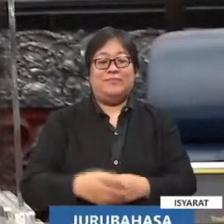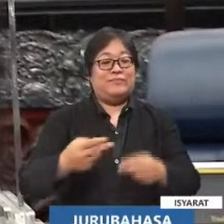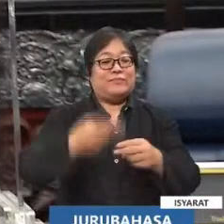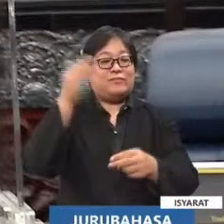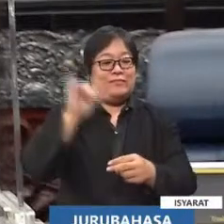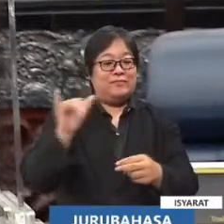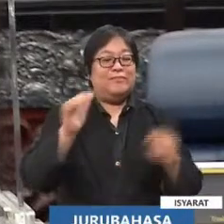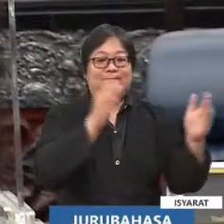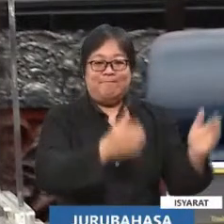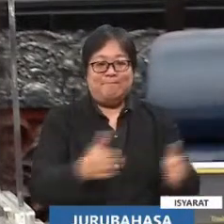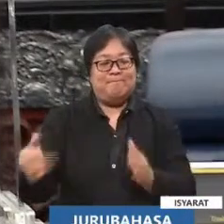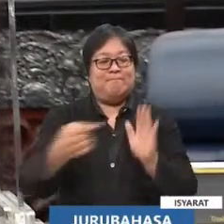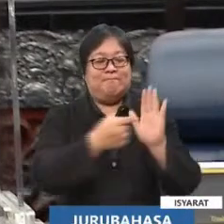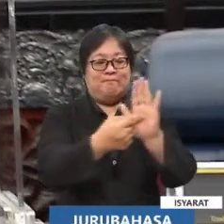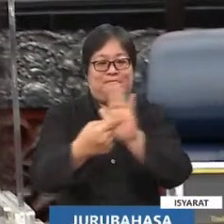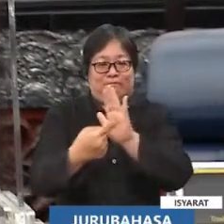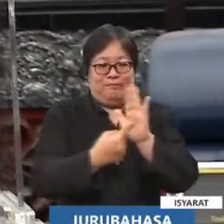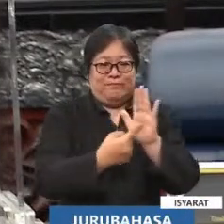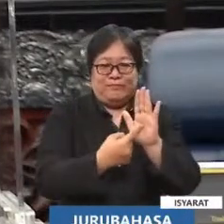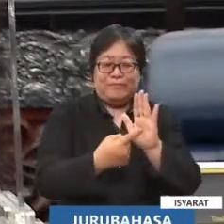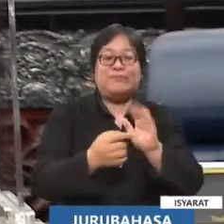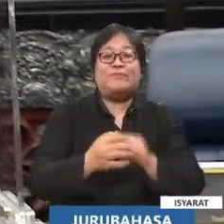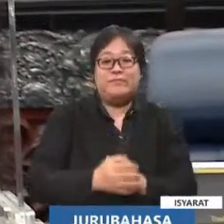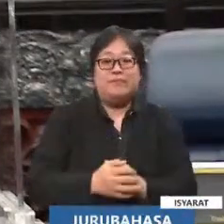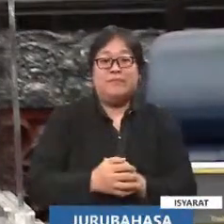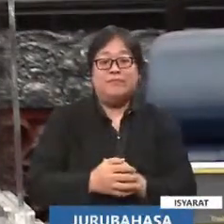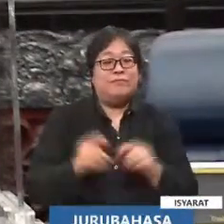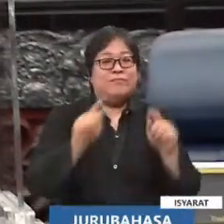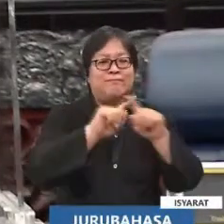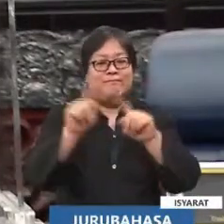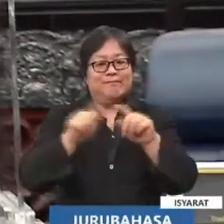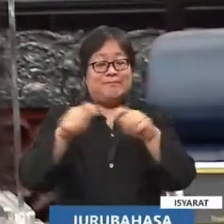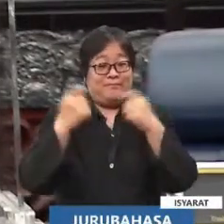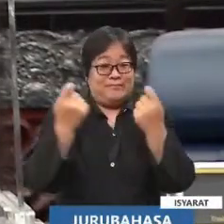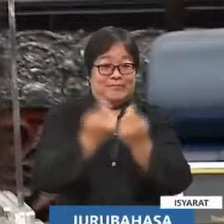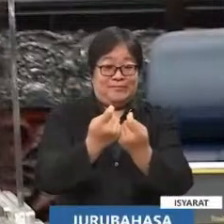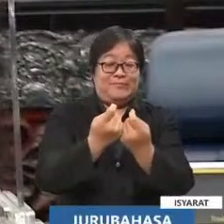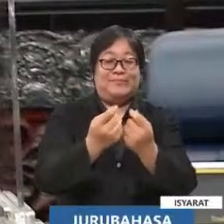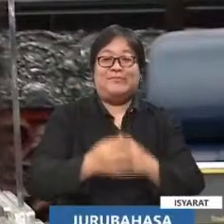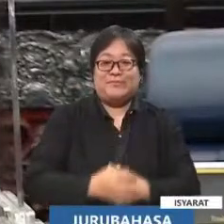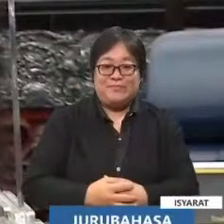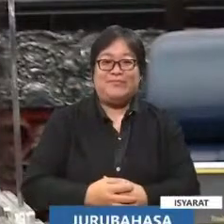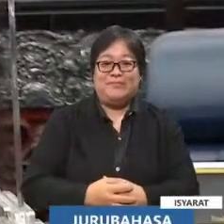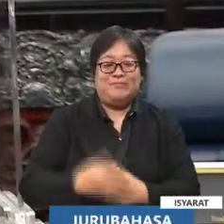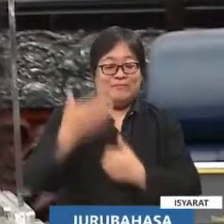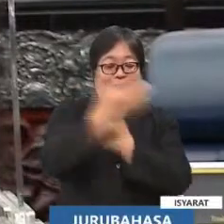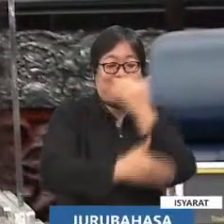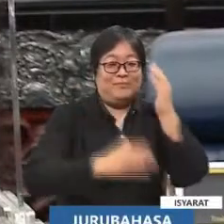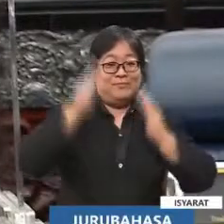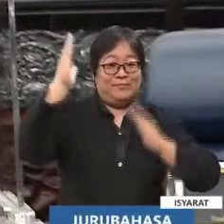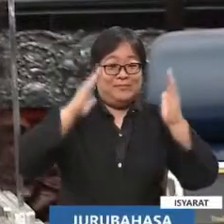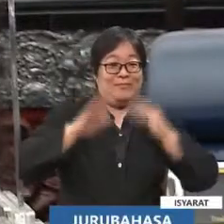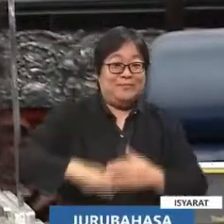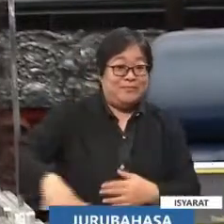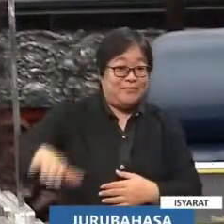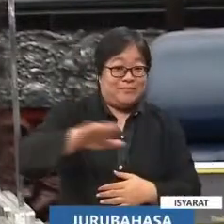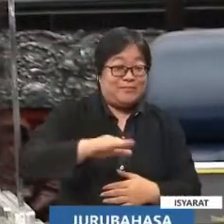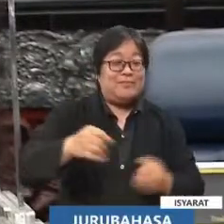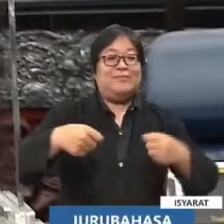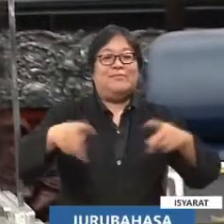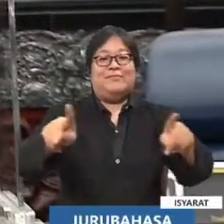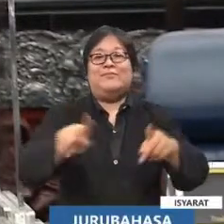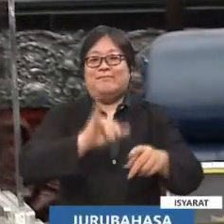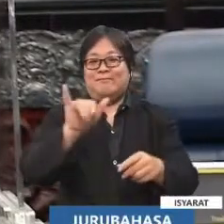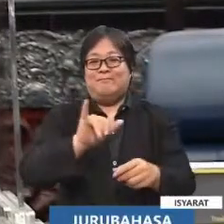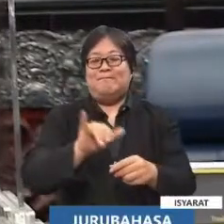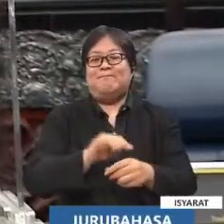MOTEC juga telah mengatur persembahan oleh baskers di beberapa pusat-pusat pemberian vaksin mega di seluruh negara untuk peluang